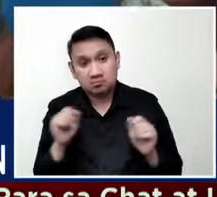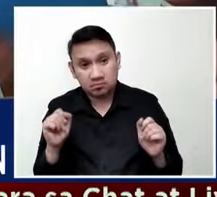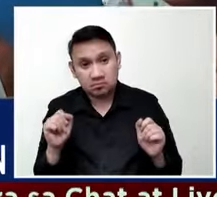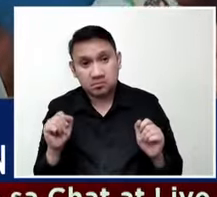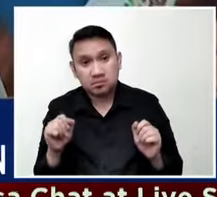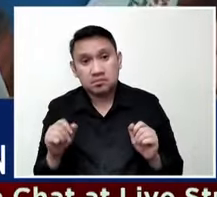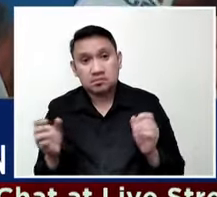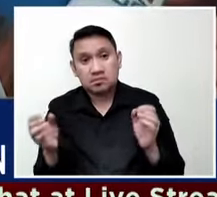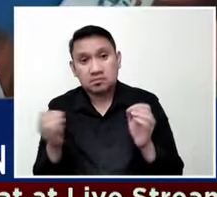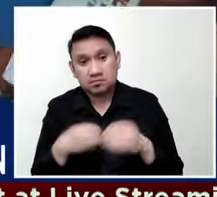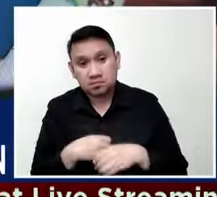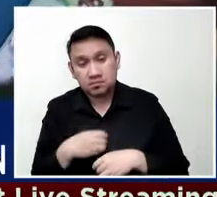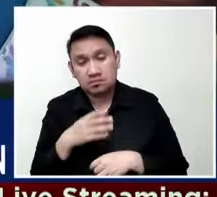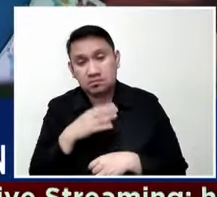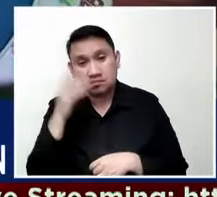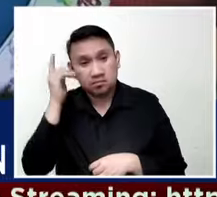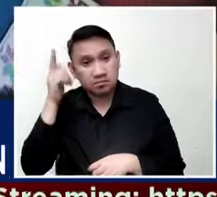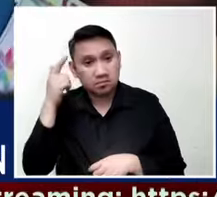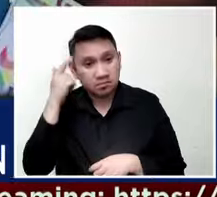agencies of government. At